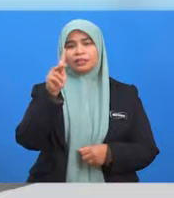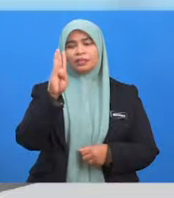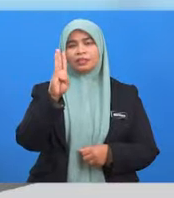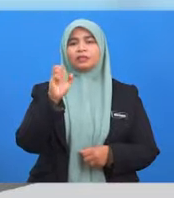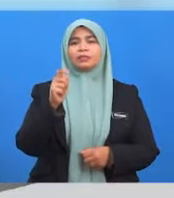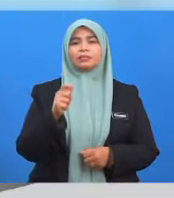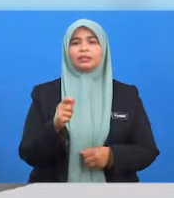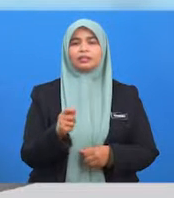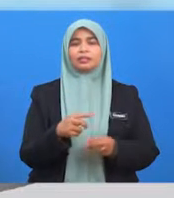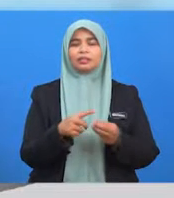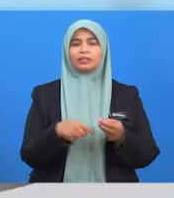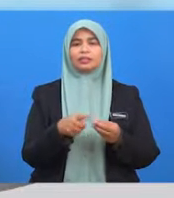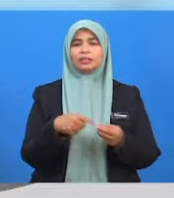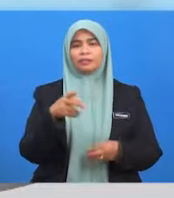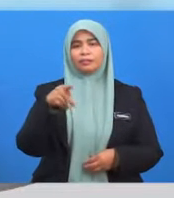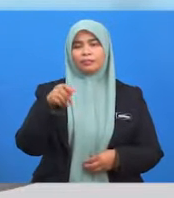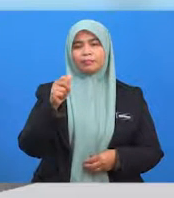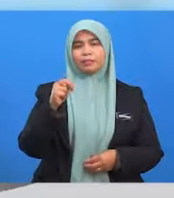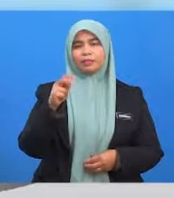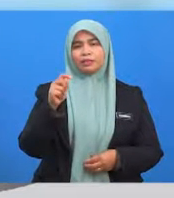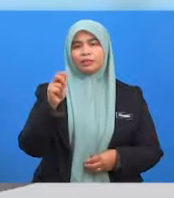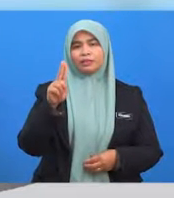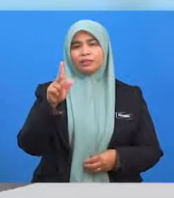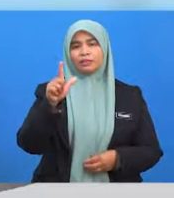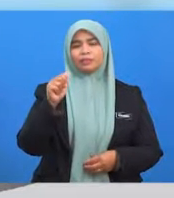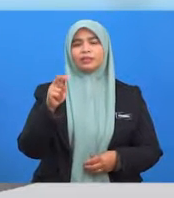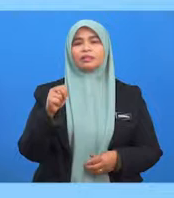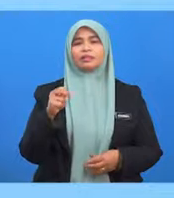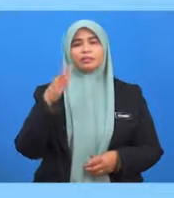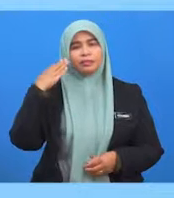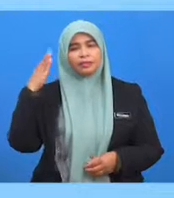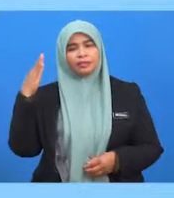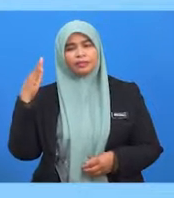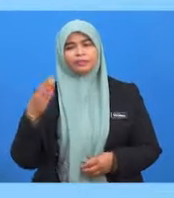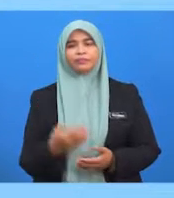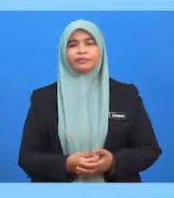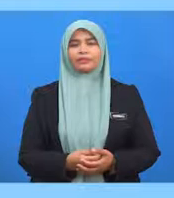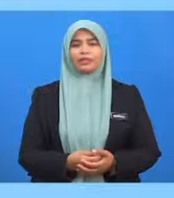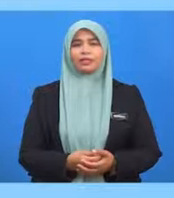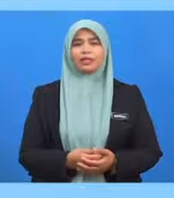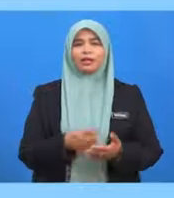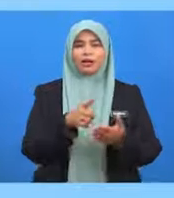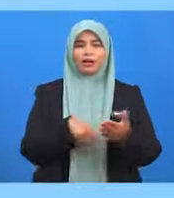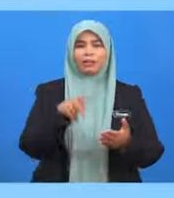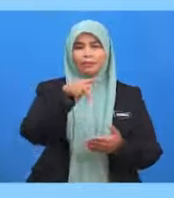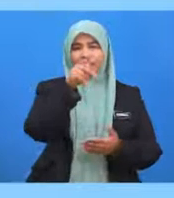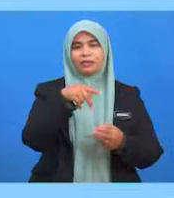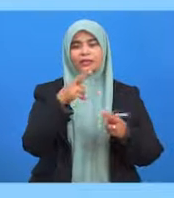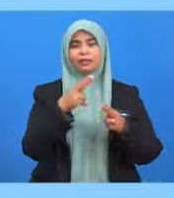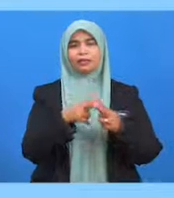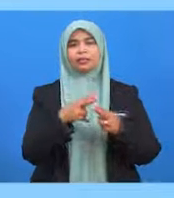cikgu tentang pantulan bunyi. Soalan cikgu, apakah nama